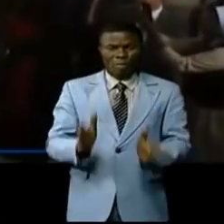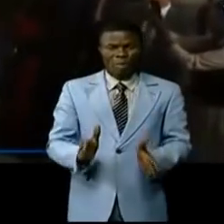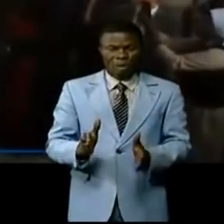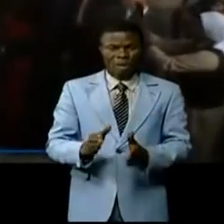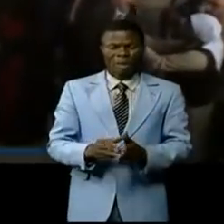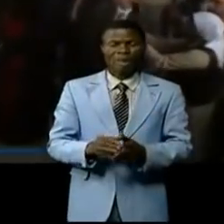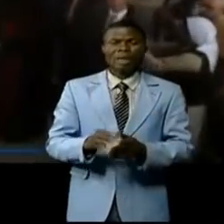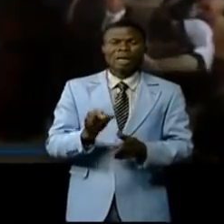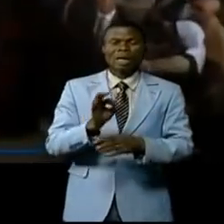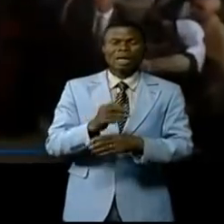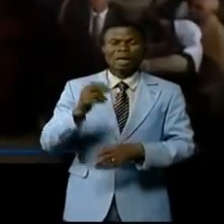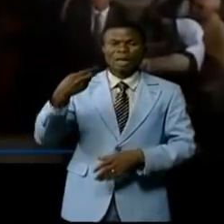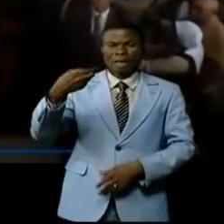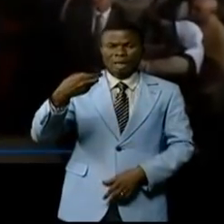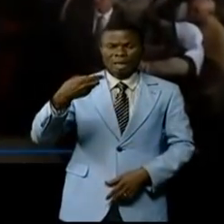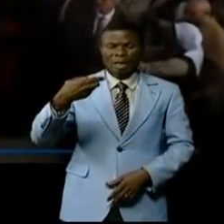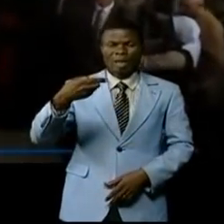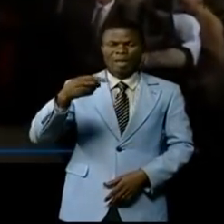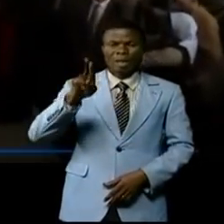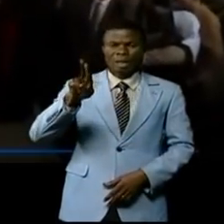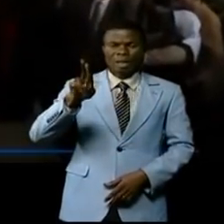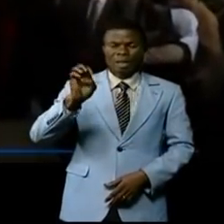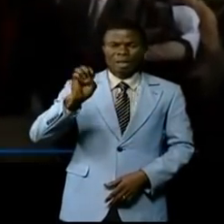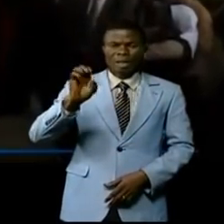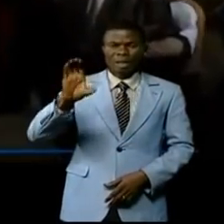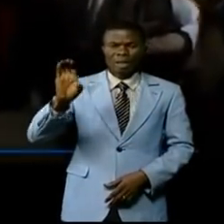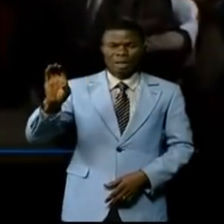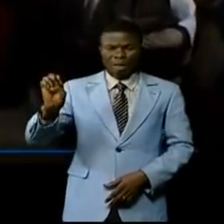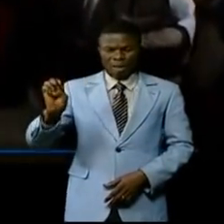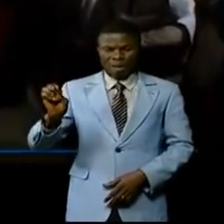Grèce en République démocratique du Congo, conduisant